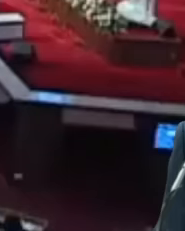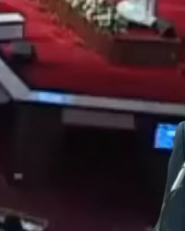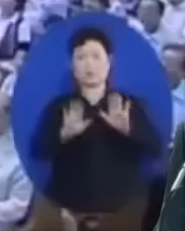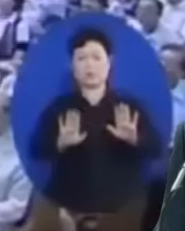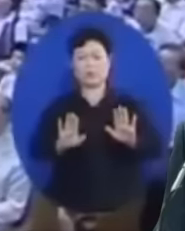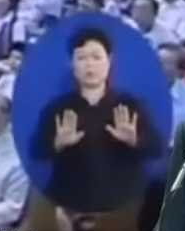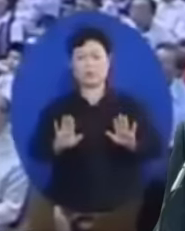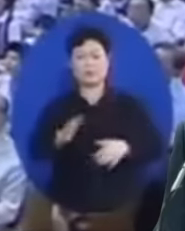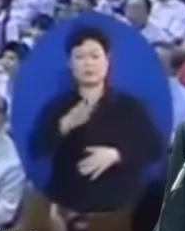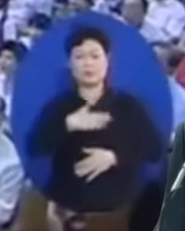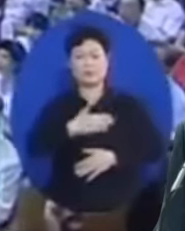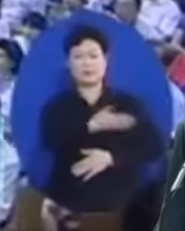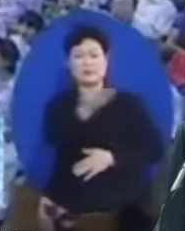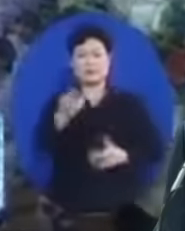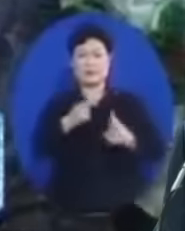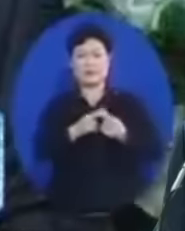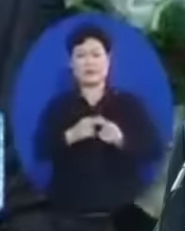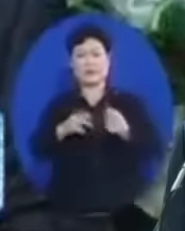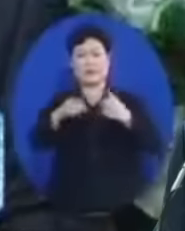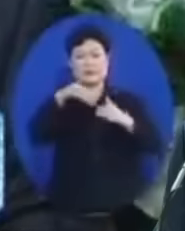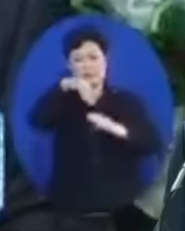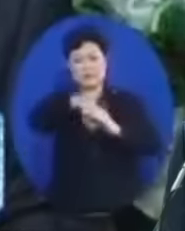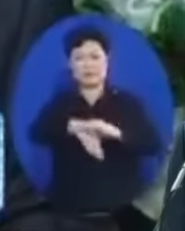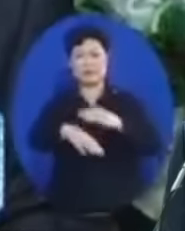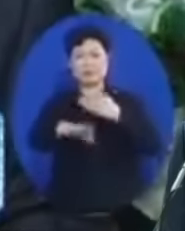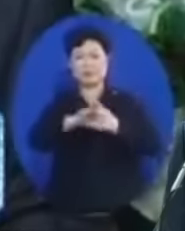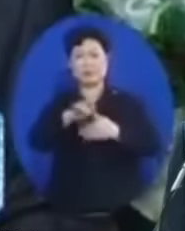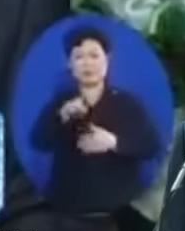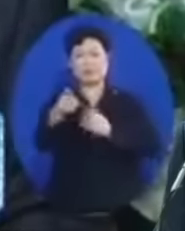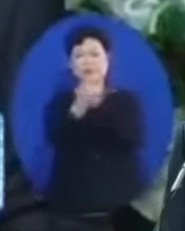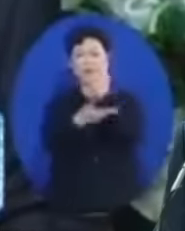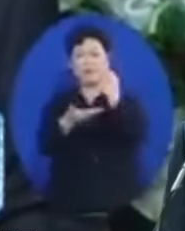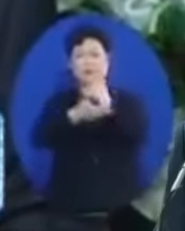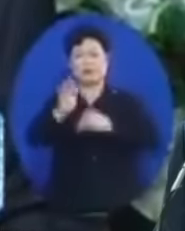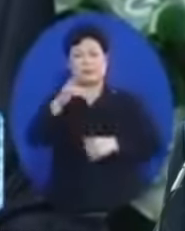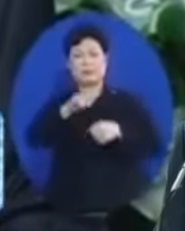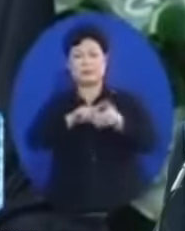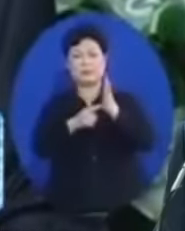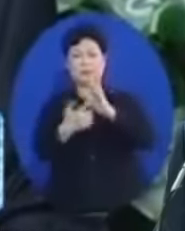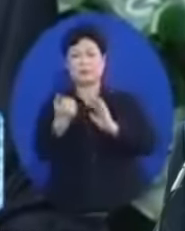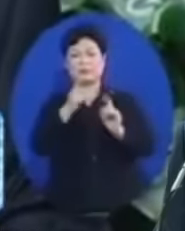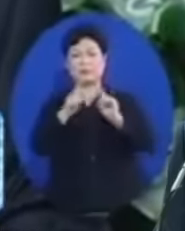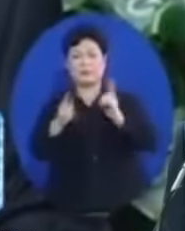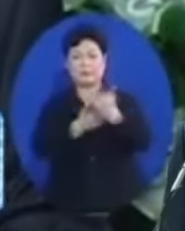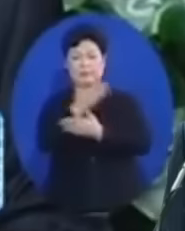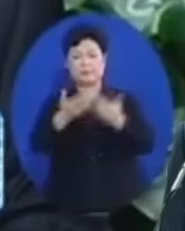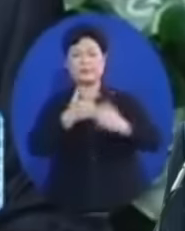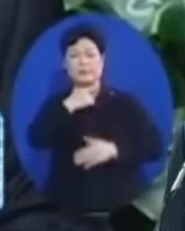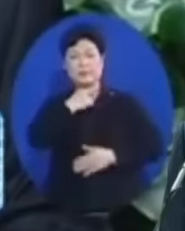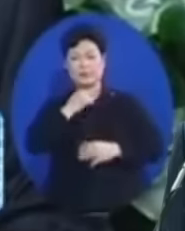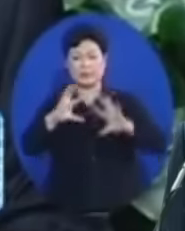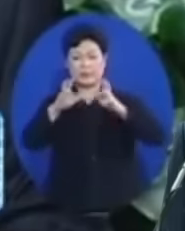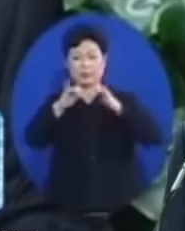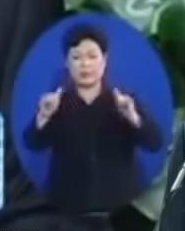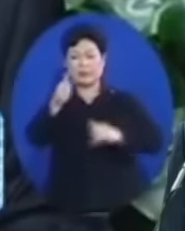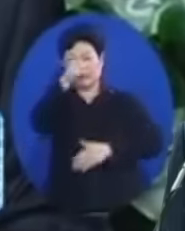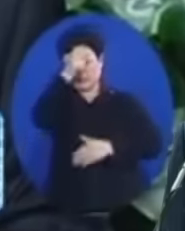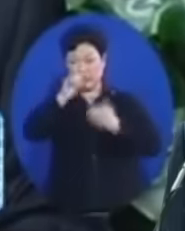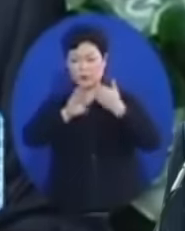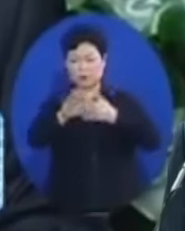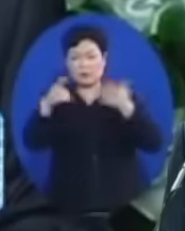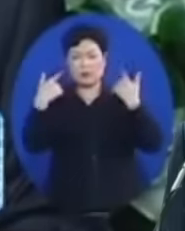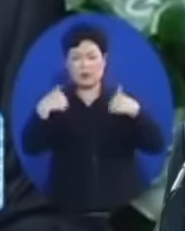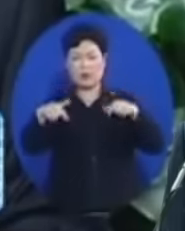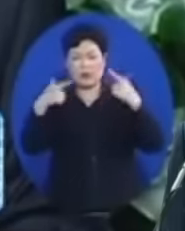오늘 저는 여러분과 함께 심으면 그것을 거두게 된다는 제목으로 말씀을 나누겠습니다 인류는 아담 이후